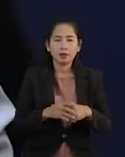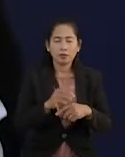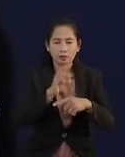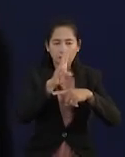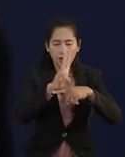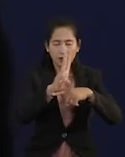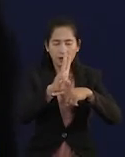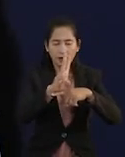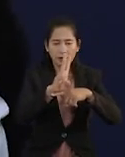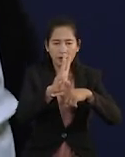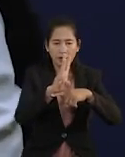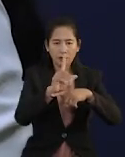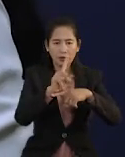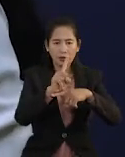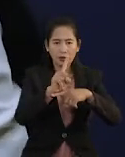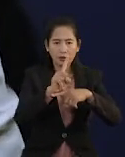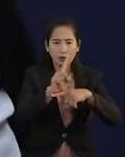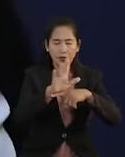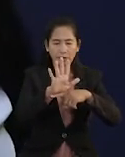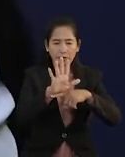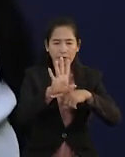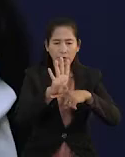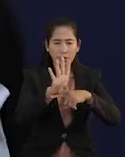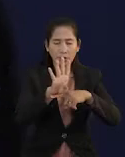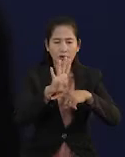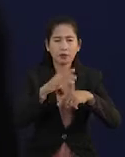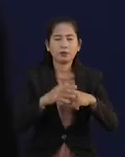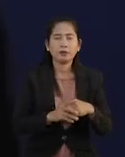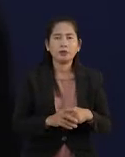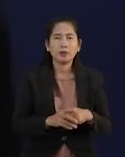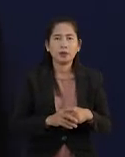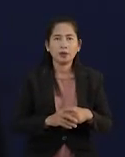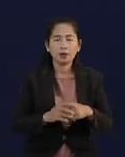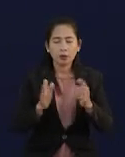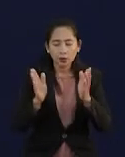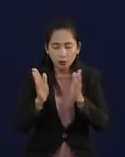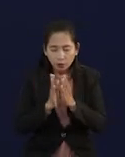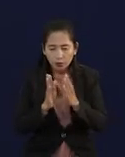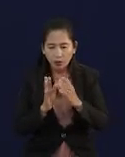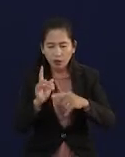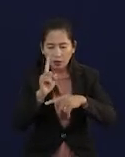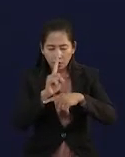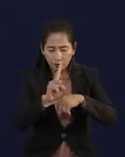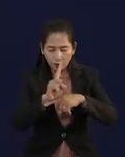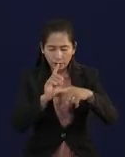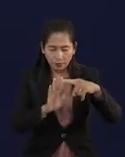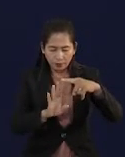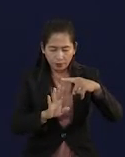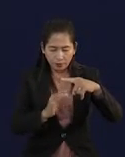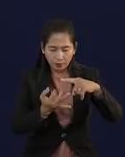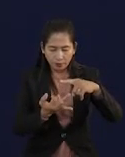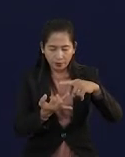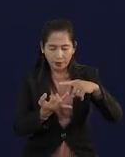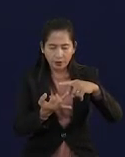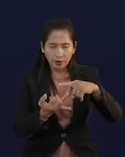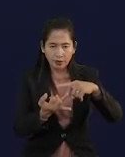lệ bấy muối pram nâng buồn chân tàu chuyên kế cứ muối phịa pram phỉ